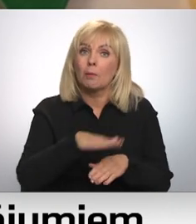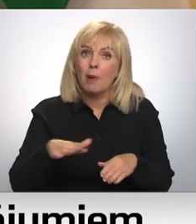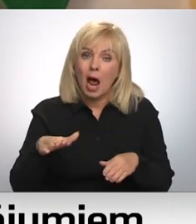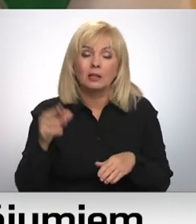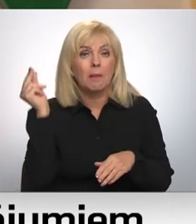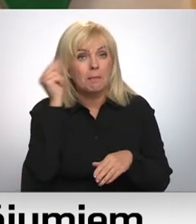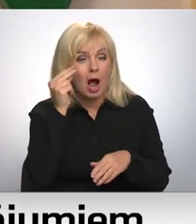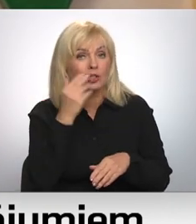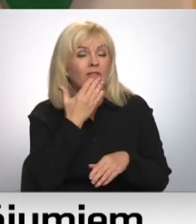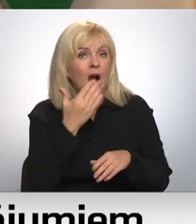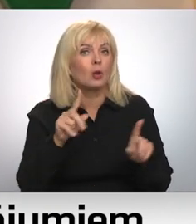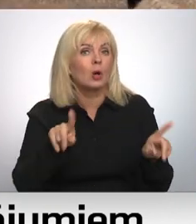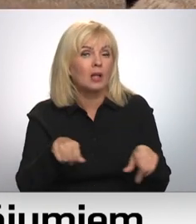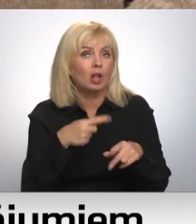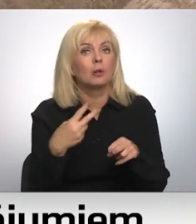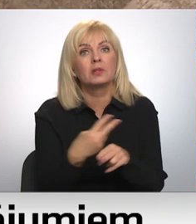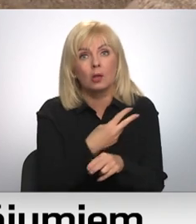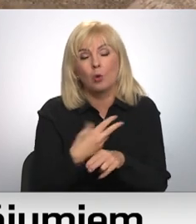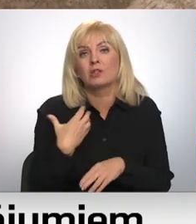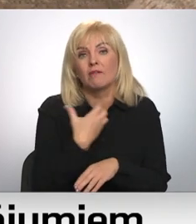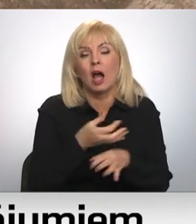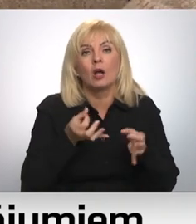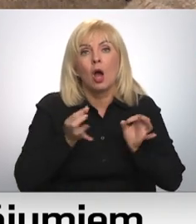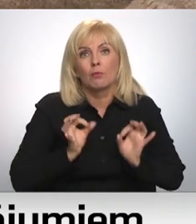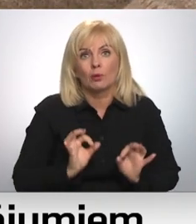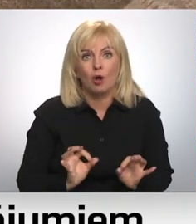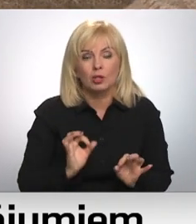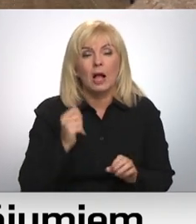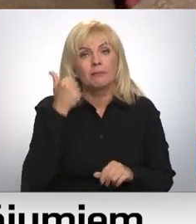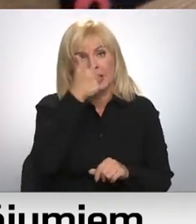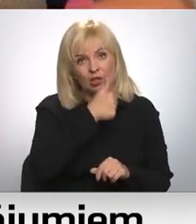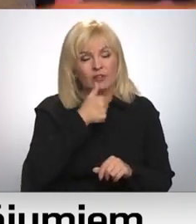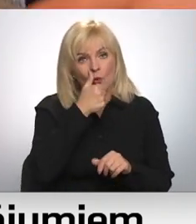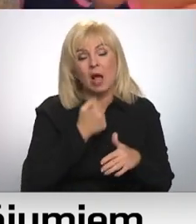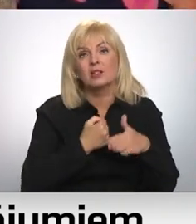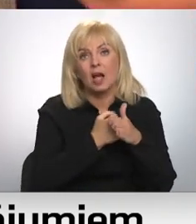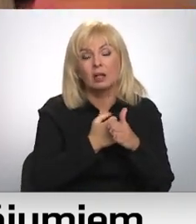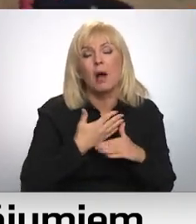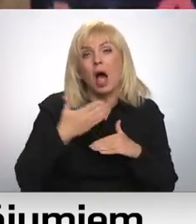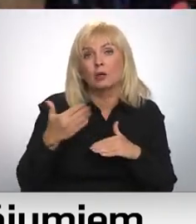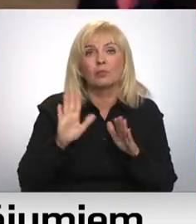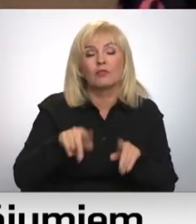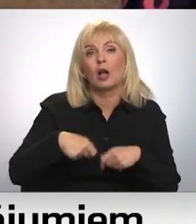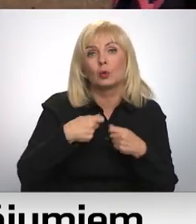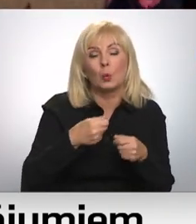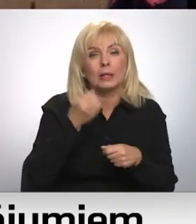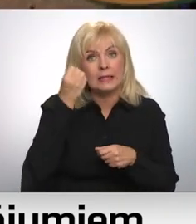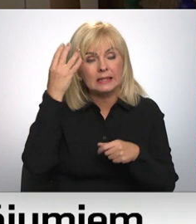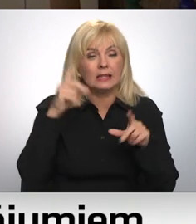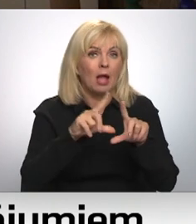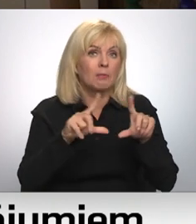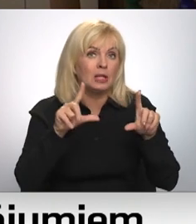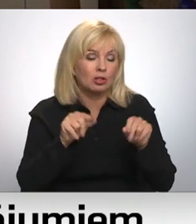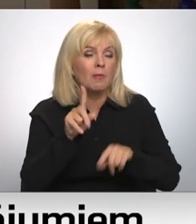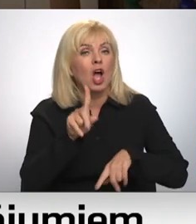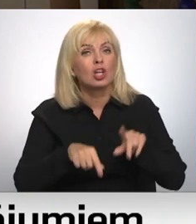un valodas attīstības traucējumiem ir vajadzīgs profesionāls individuāls atbalsts, ārpus tā, ko var sniegt izglītības iestāde.